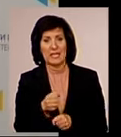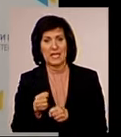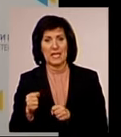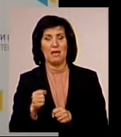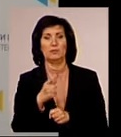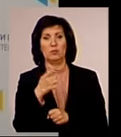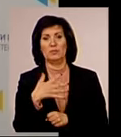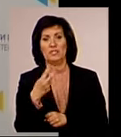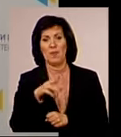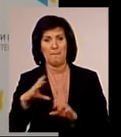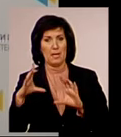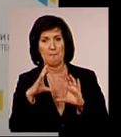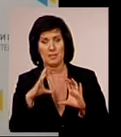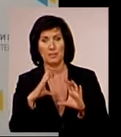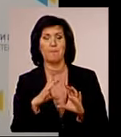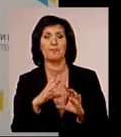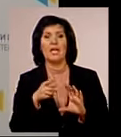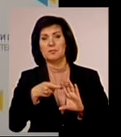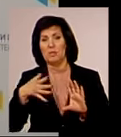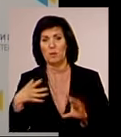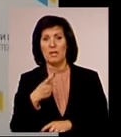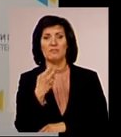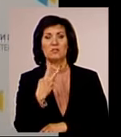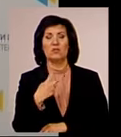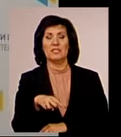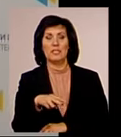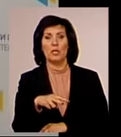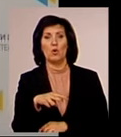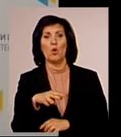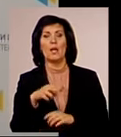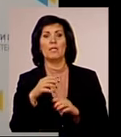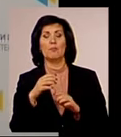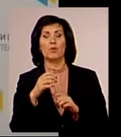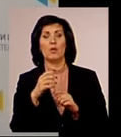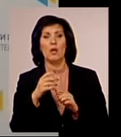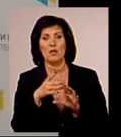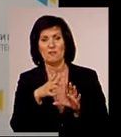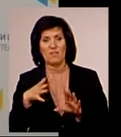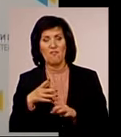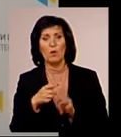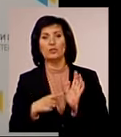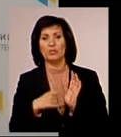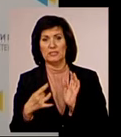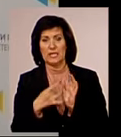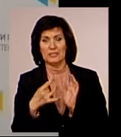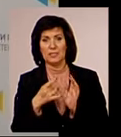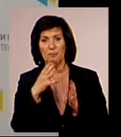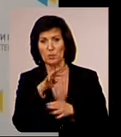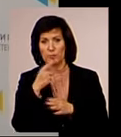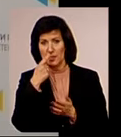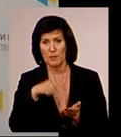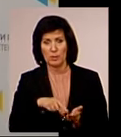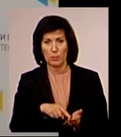152 мм. Із мінометів 120-го калібру противник відкривав вогонь 6 разів. Під обстрілами тоді